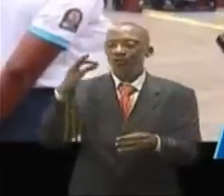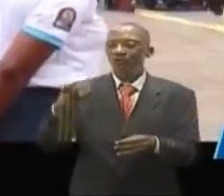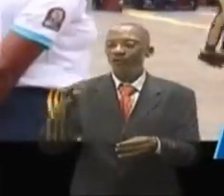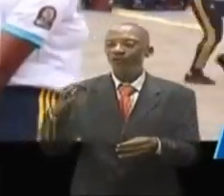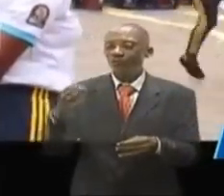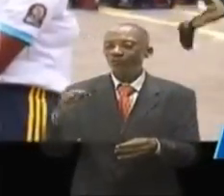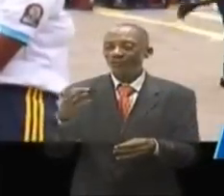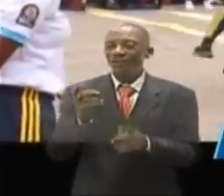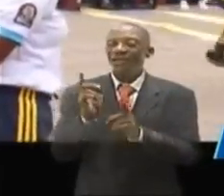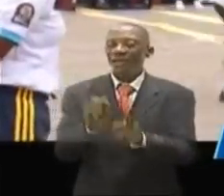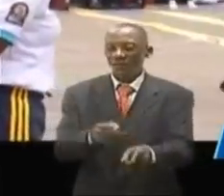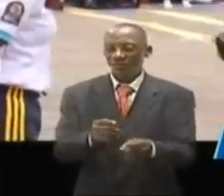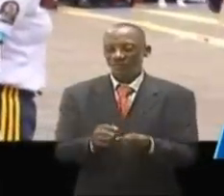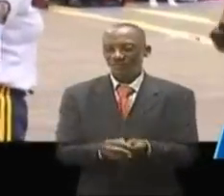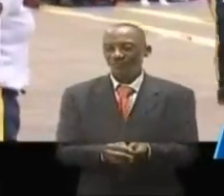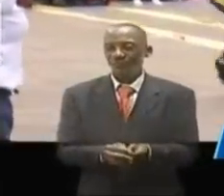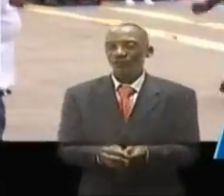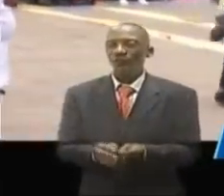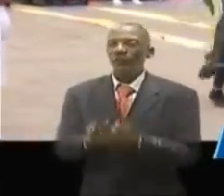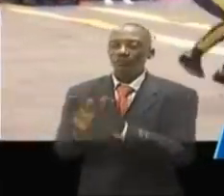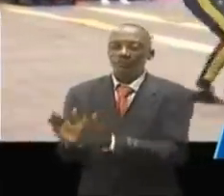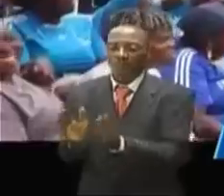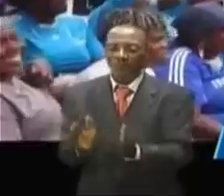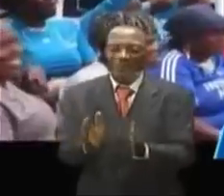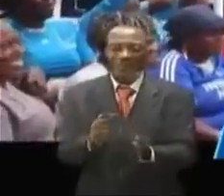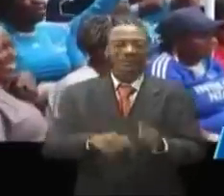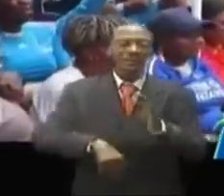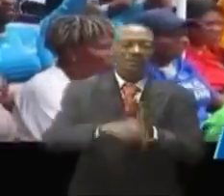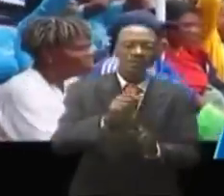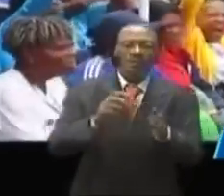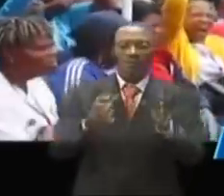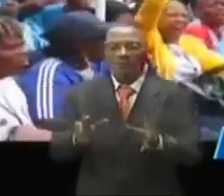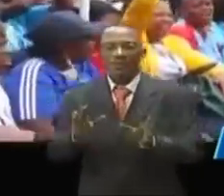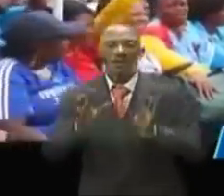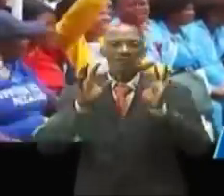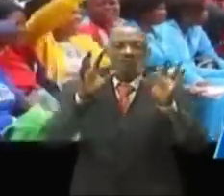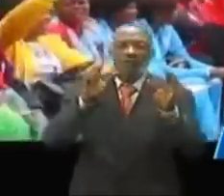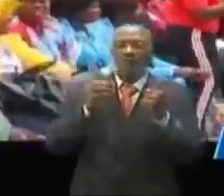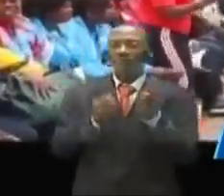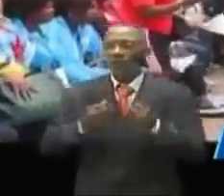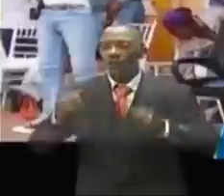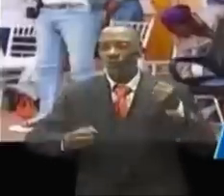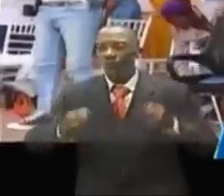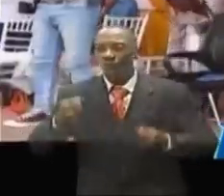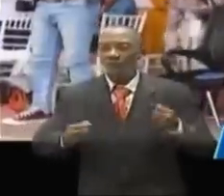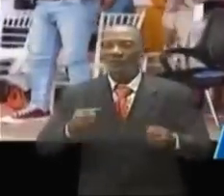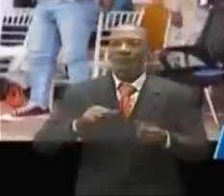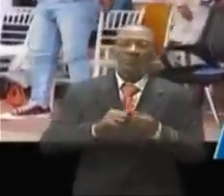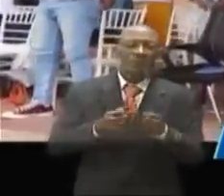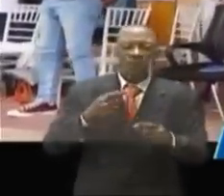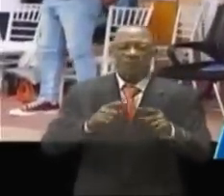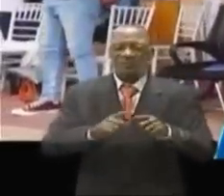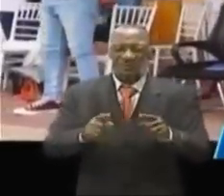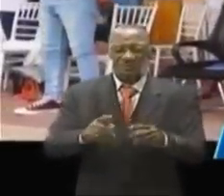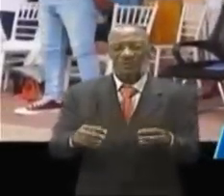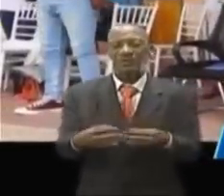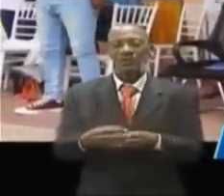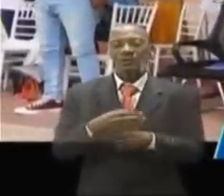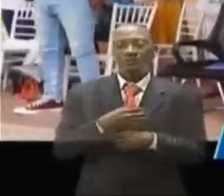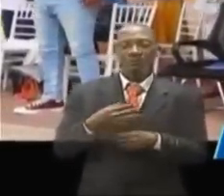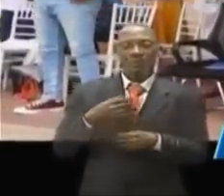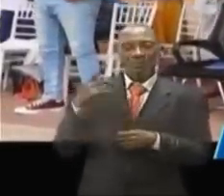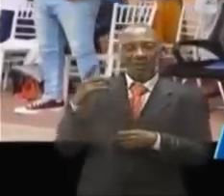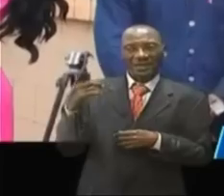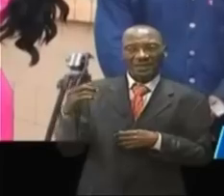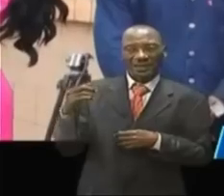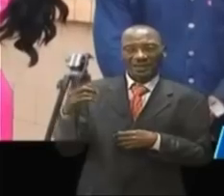Congo du 28 au 6 août 2023 à Kinshasa. C'est dans ces cadres que Mme Chantal Yelomoulop, sans